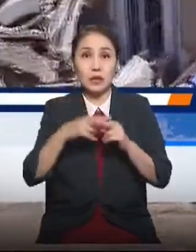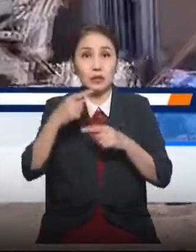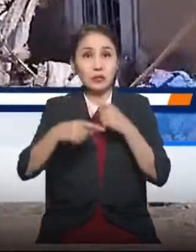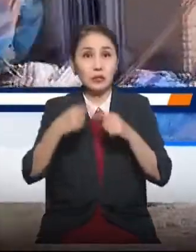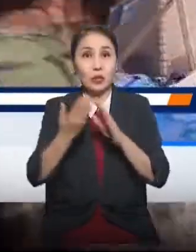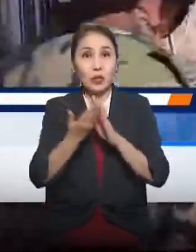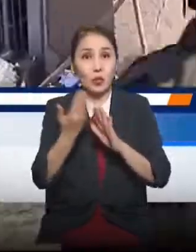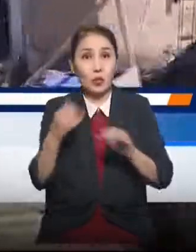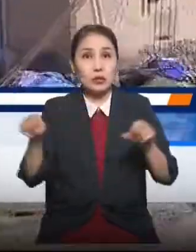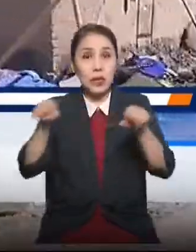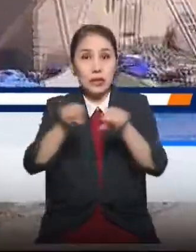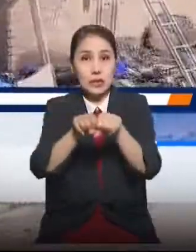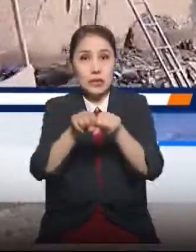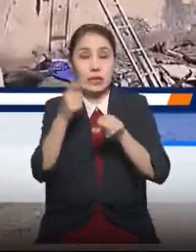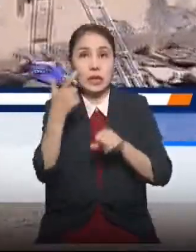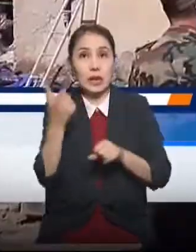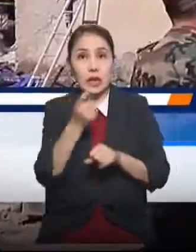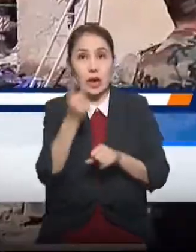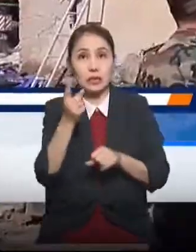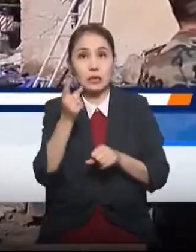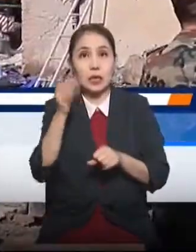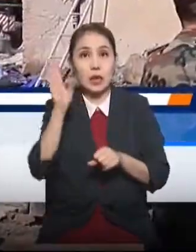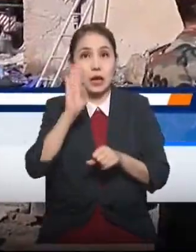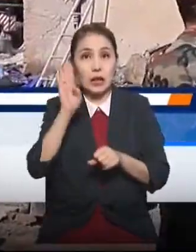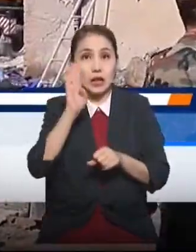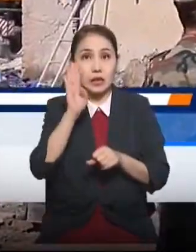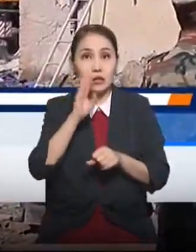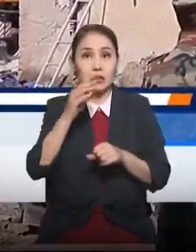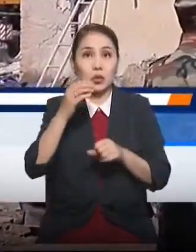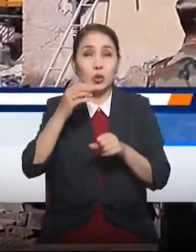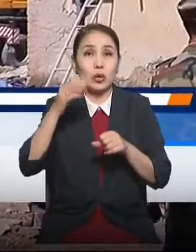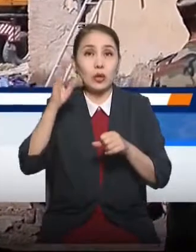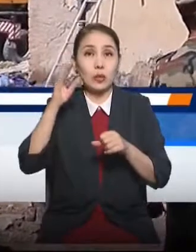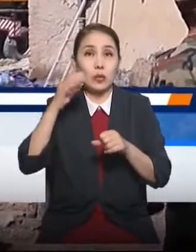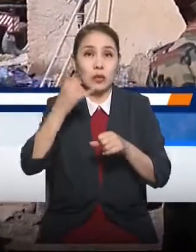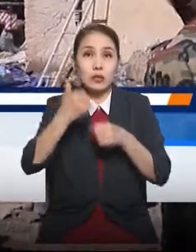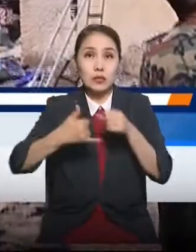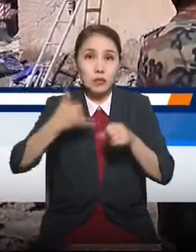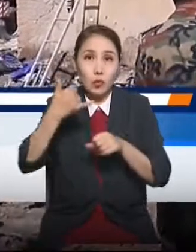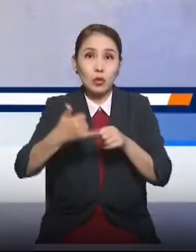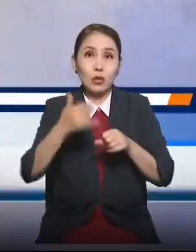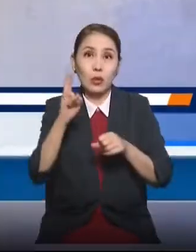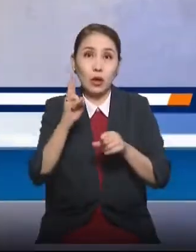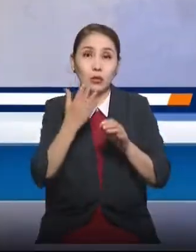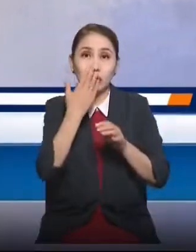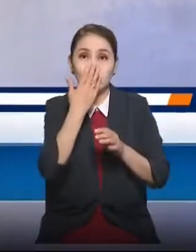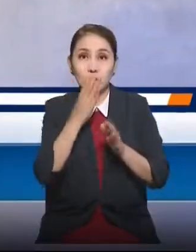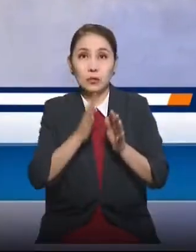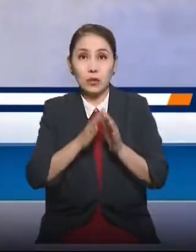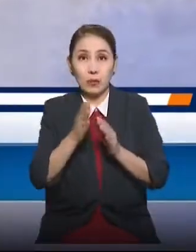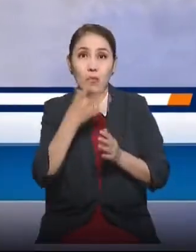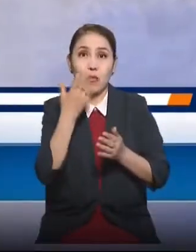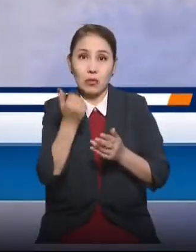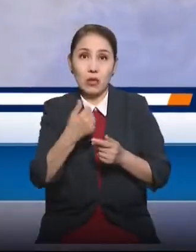газа, соединил газовые трубы канализационным сифоном, который и спровоцировал утечку.